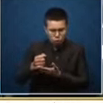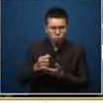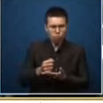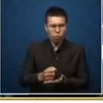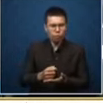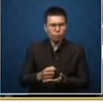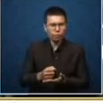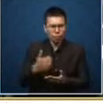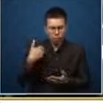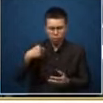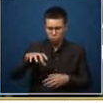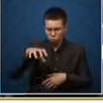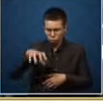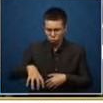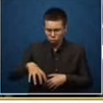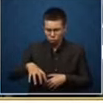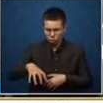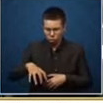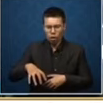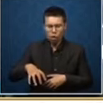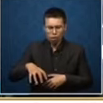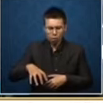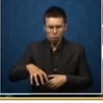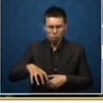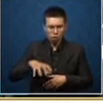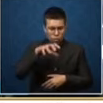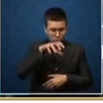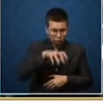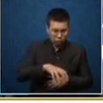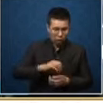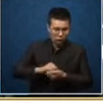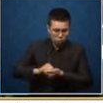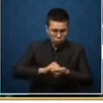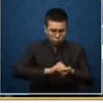หน่วยงานหลายๆหน่วยนะครับเข้ามาช่วยกันรวมทั้